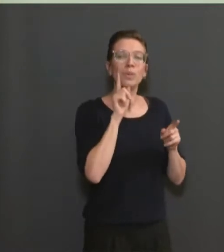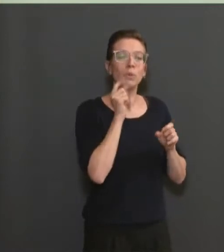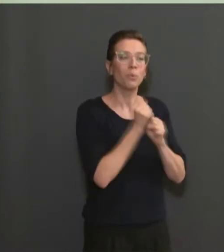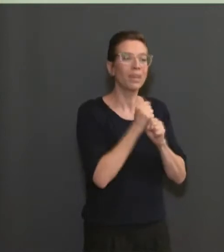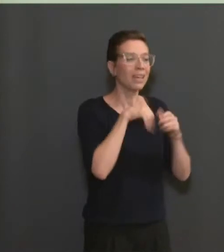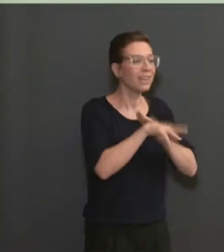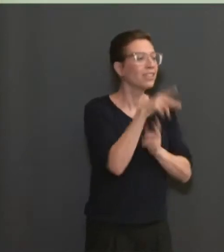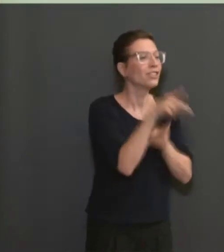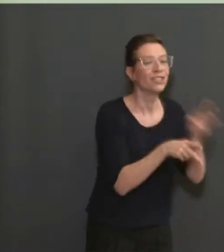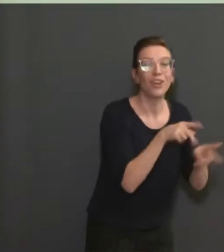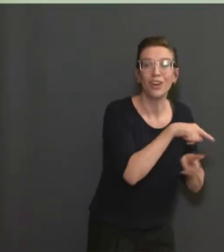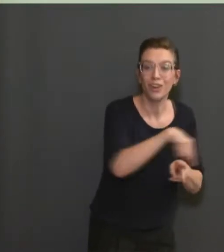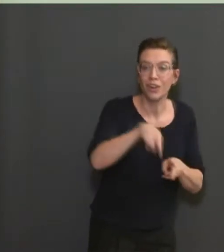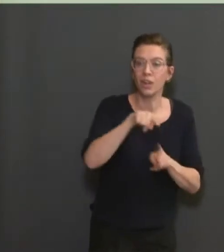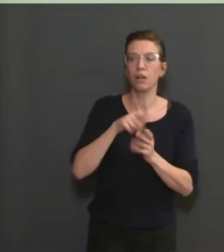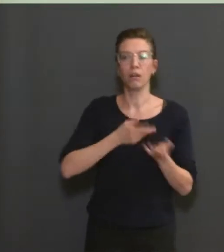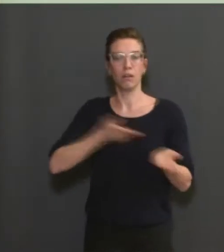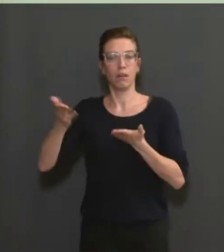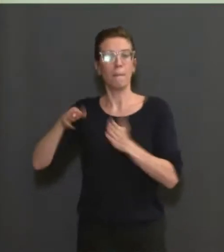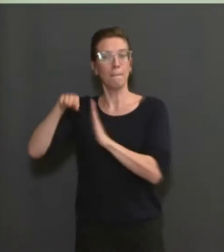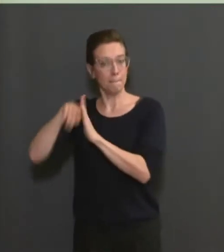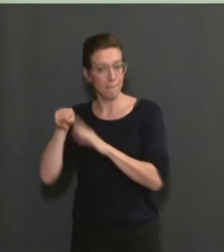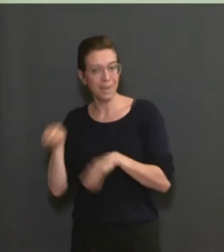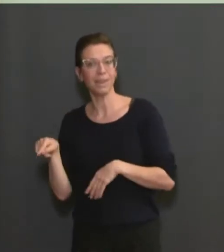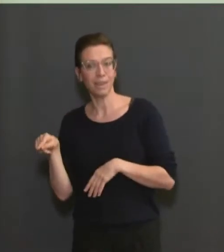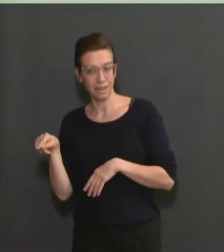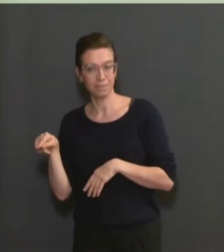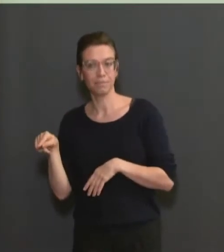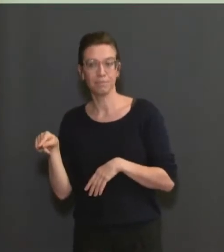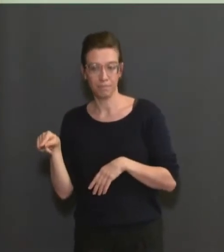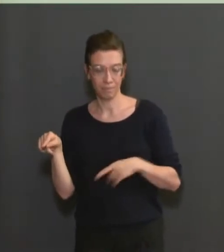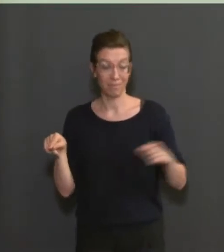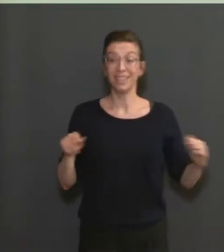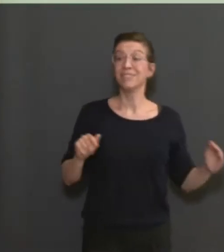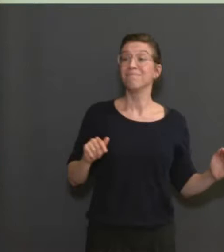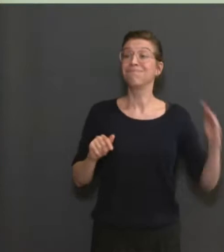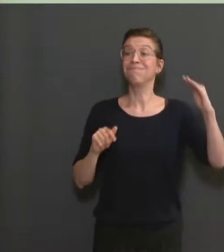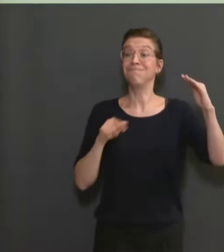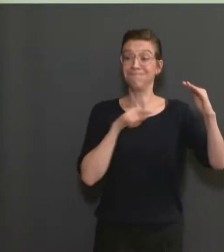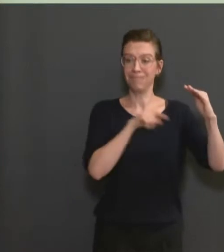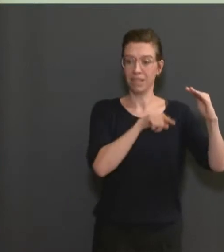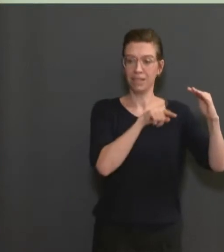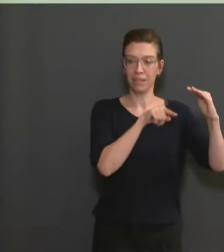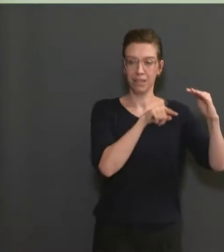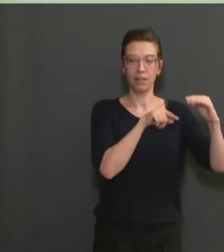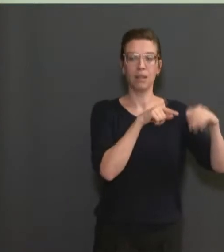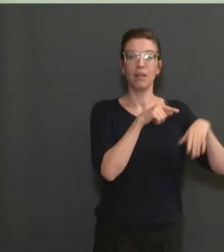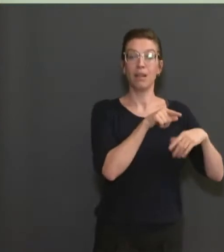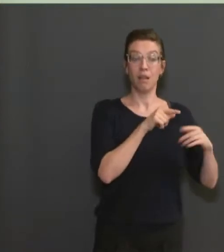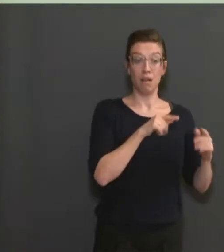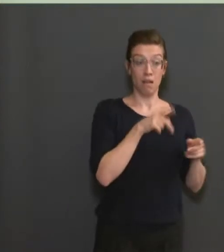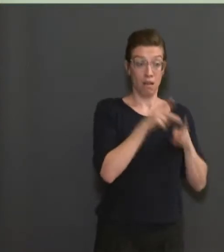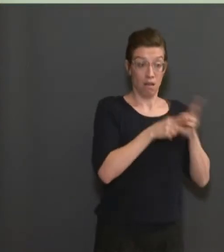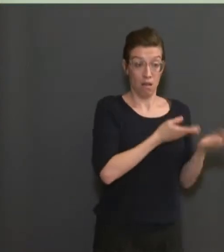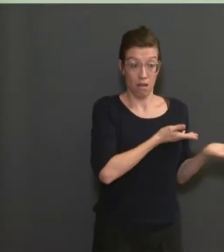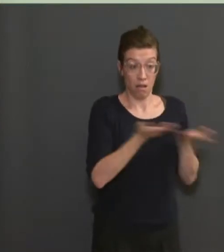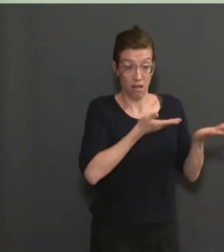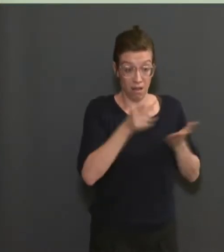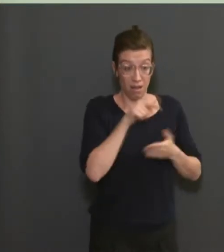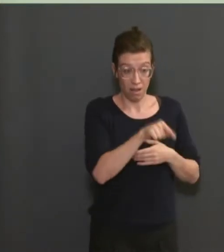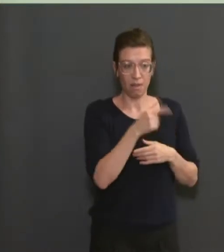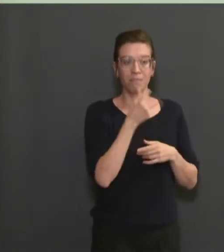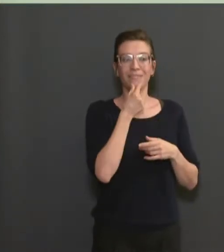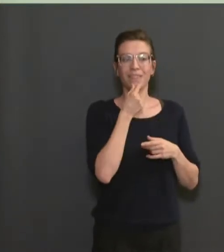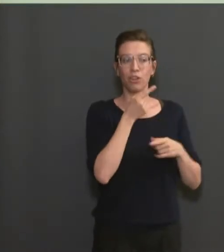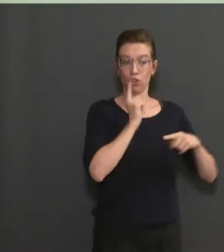Net als in de eerste golf is de helft van de patiënten ouder dan 70 jaar. Het gaat nog steeds